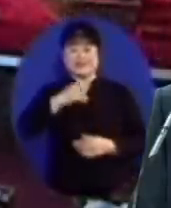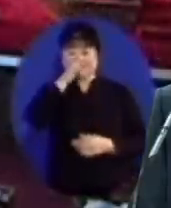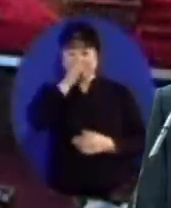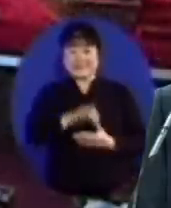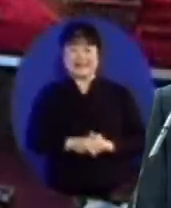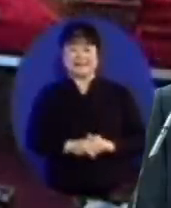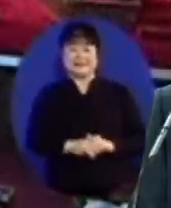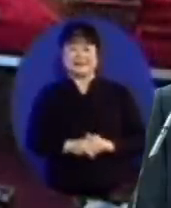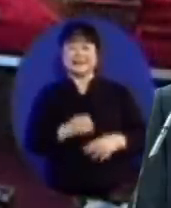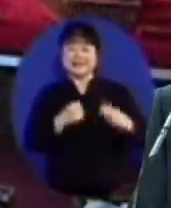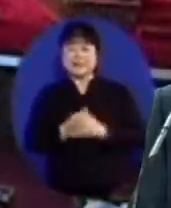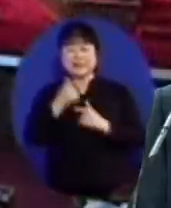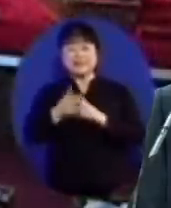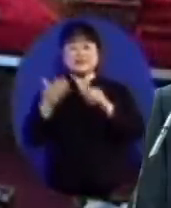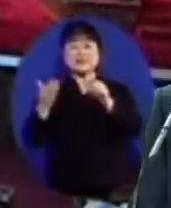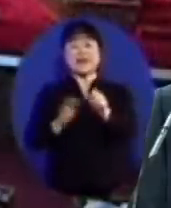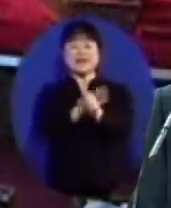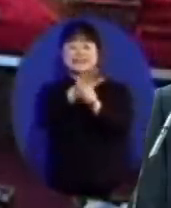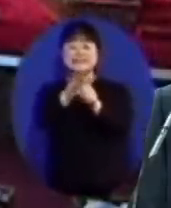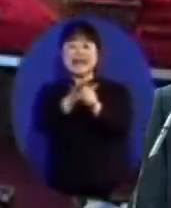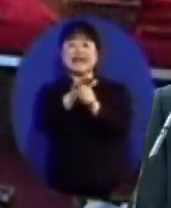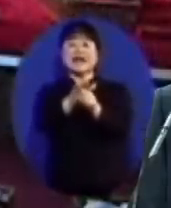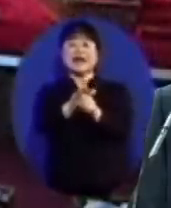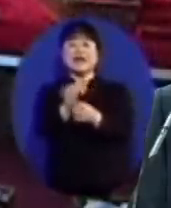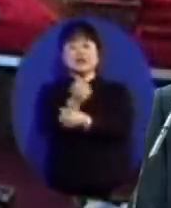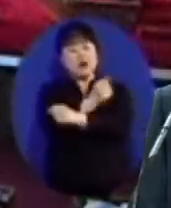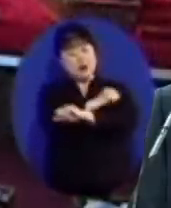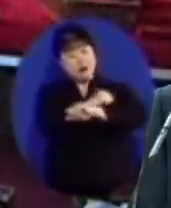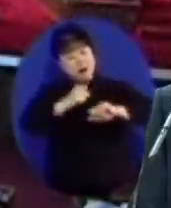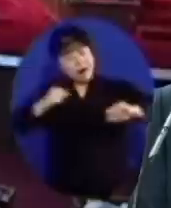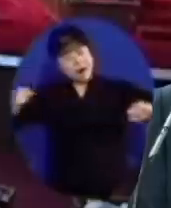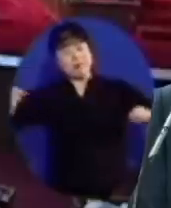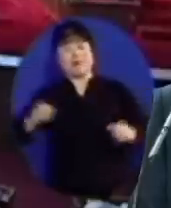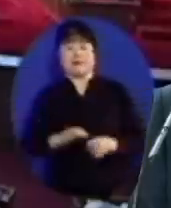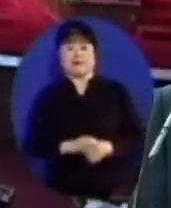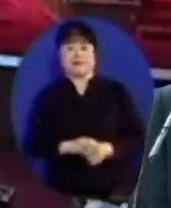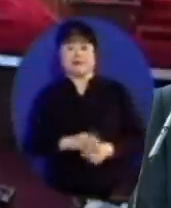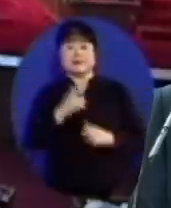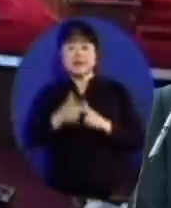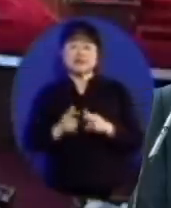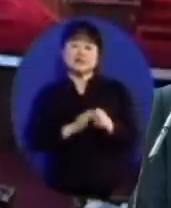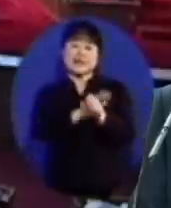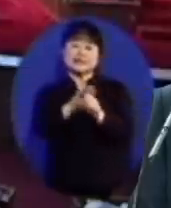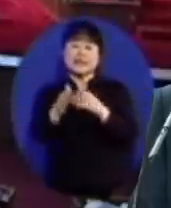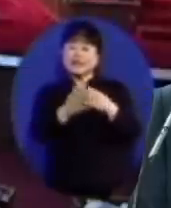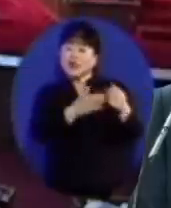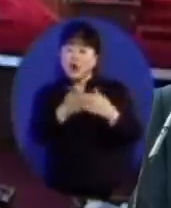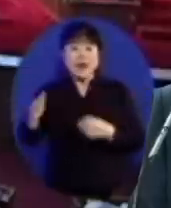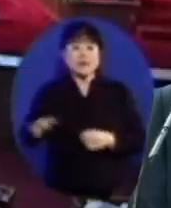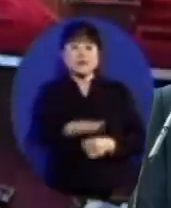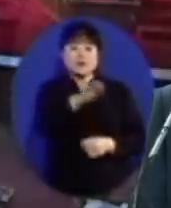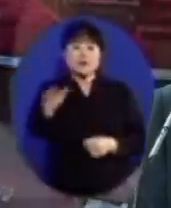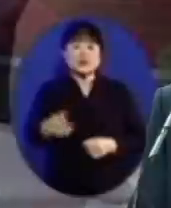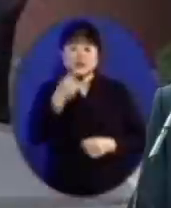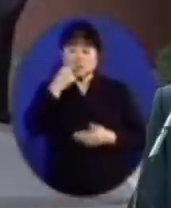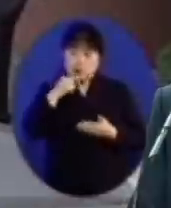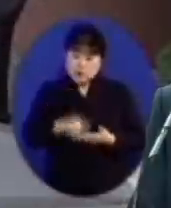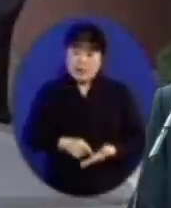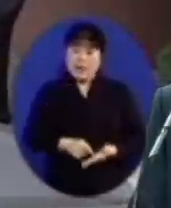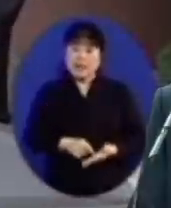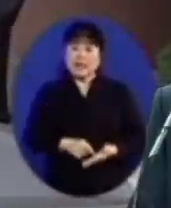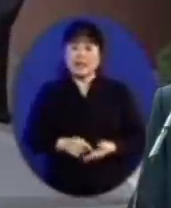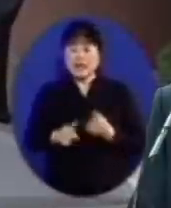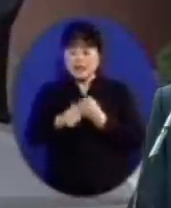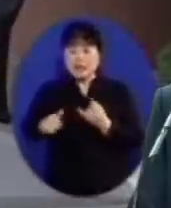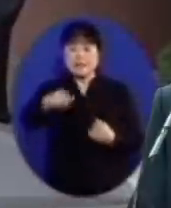것입니다. 그러므로 예수님의 사랑은 이렇게 넓습니다. 그렇기 때문에 예수님의 사랑을 체험한 우리들은 쉽게